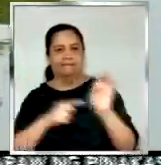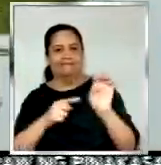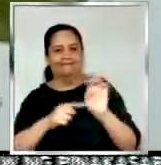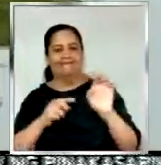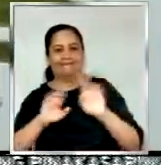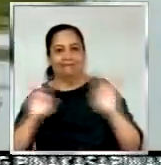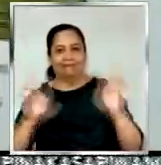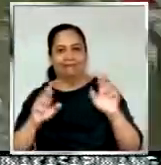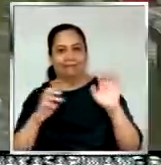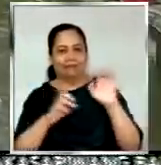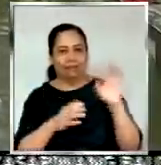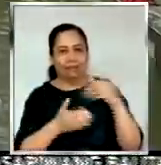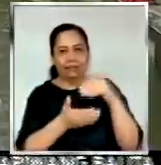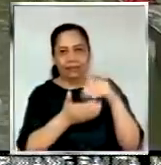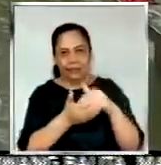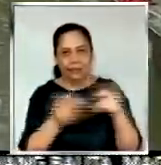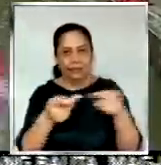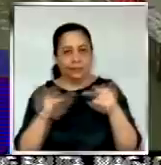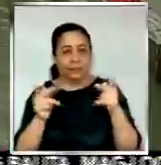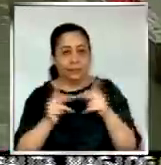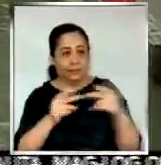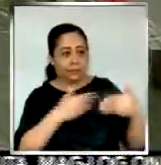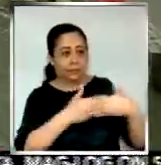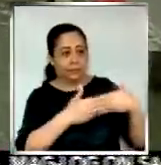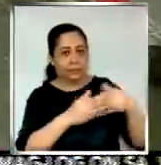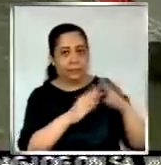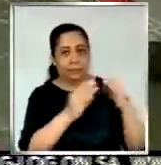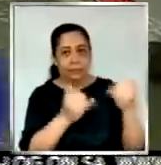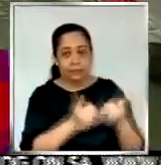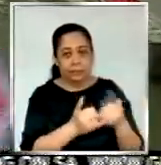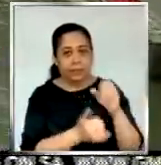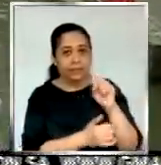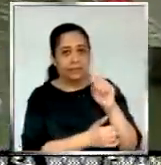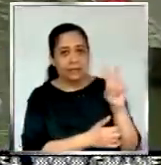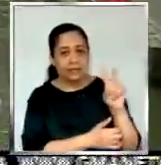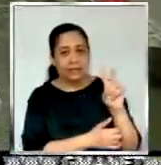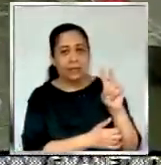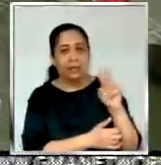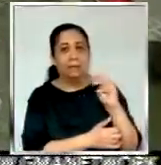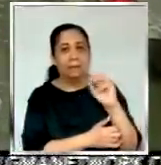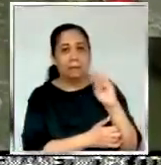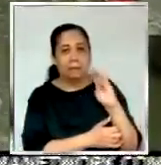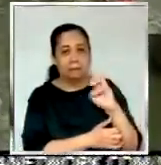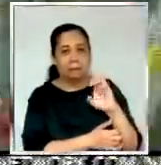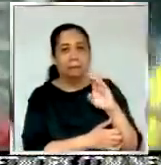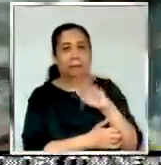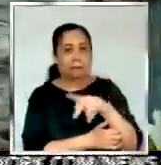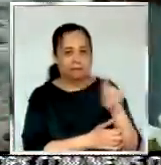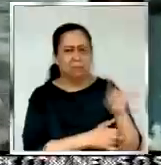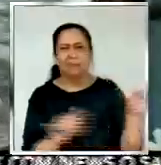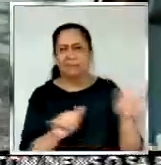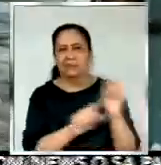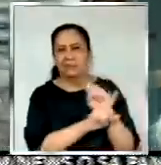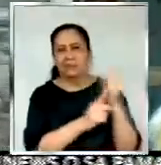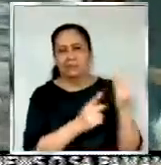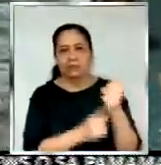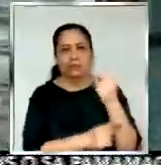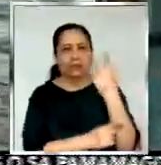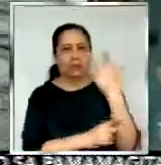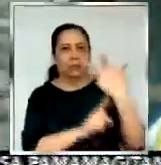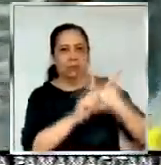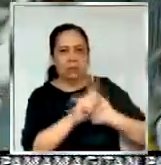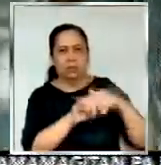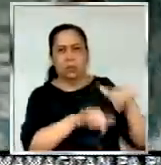sa lalawigan. Sa kalapit na barangay sa San Vicente, Makabebe, Pampanga, ganon din ang sitwasyon. 3 buwan na daw ang baha